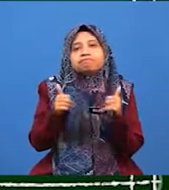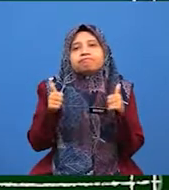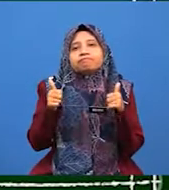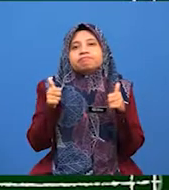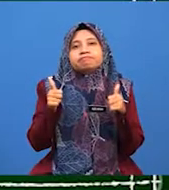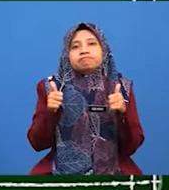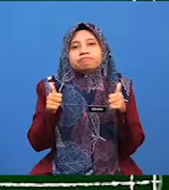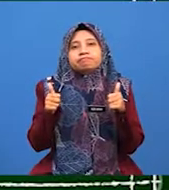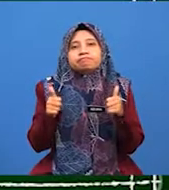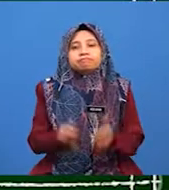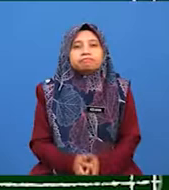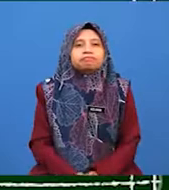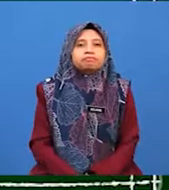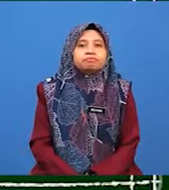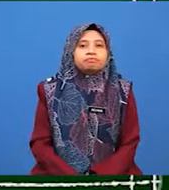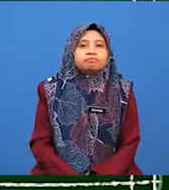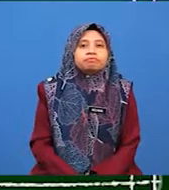tadi. Tahniah semua.